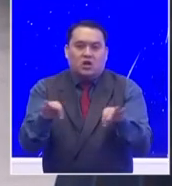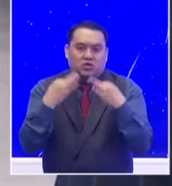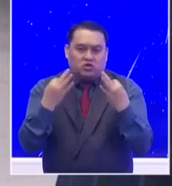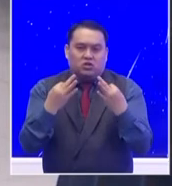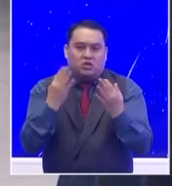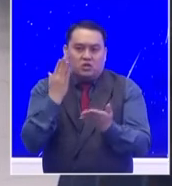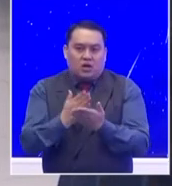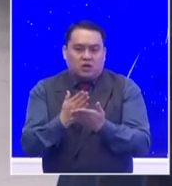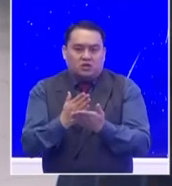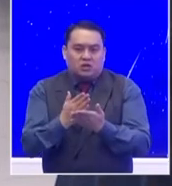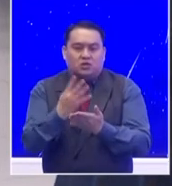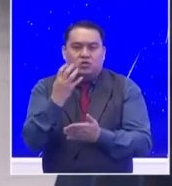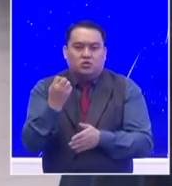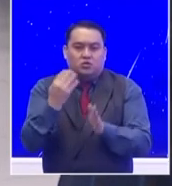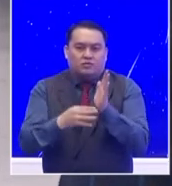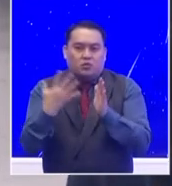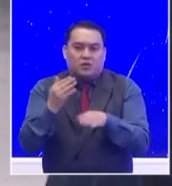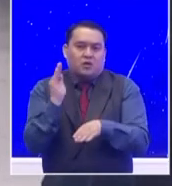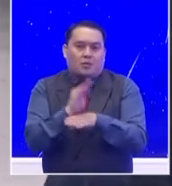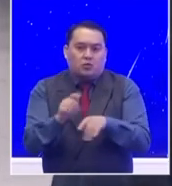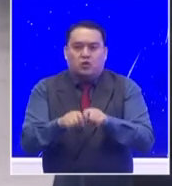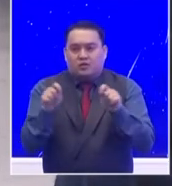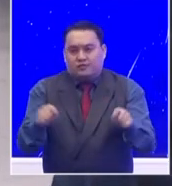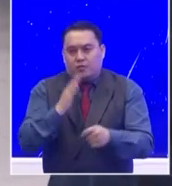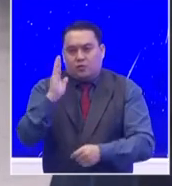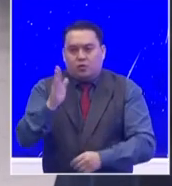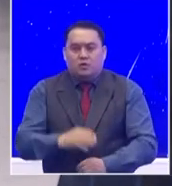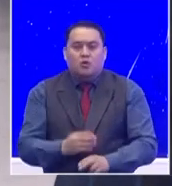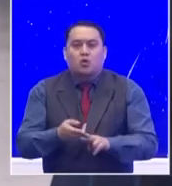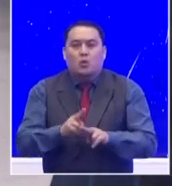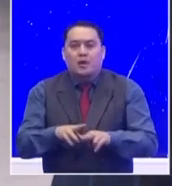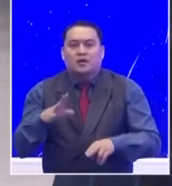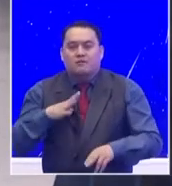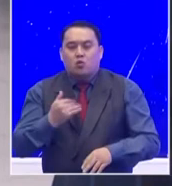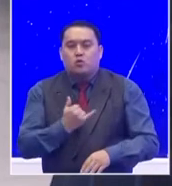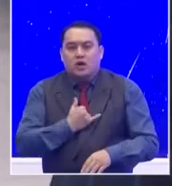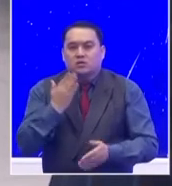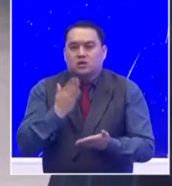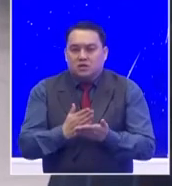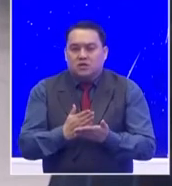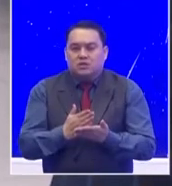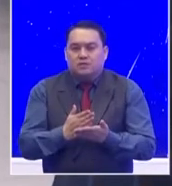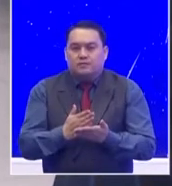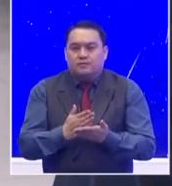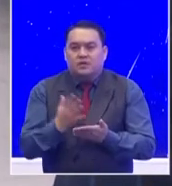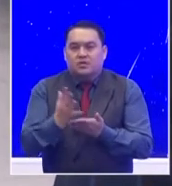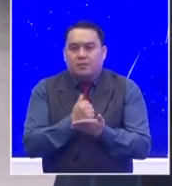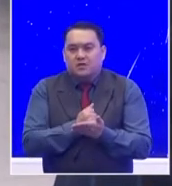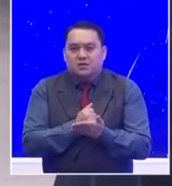развертывается 495 коек, дополнительно развертывается. Кроме того, есть у нас